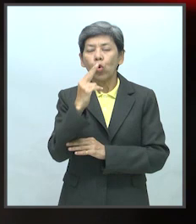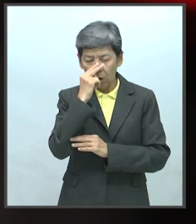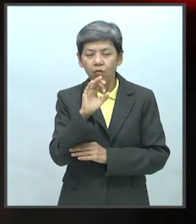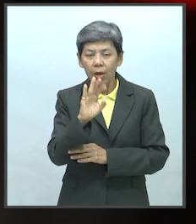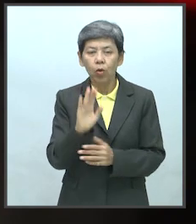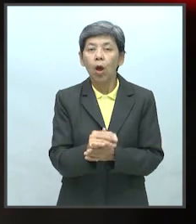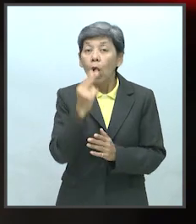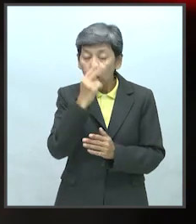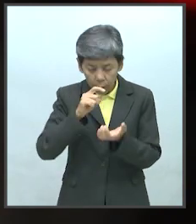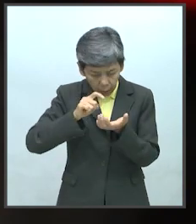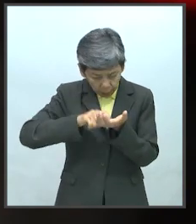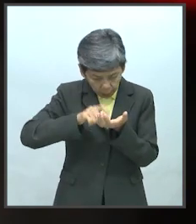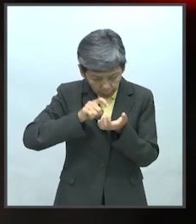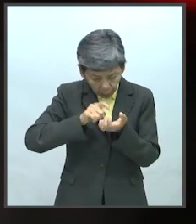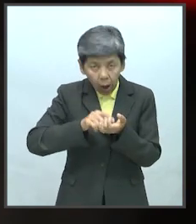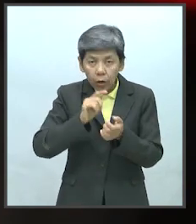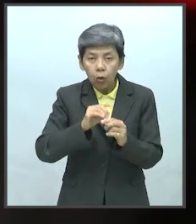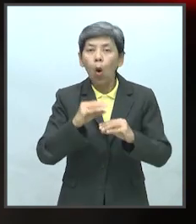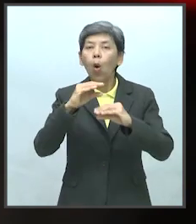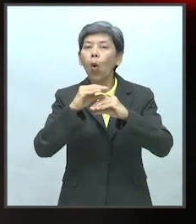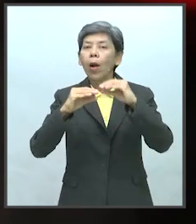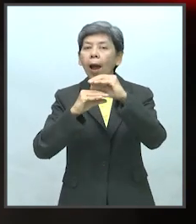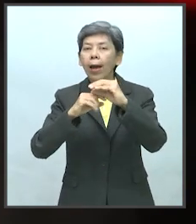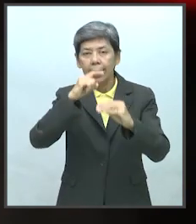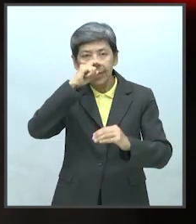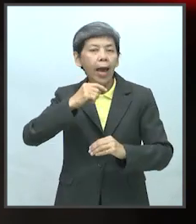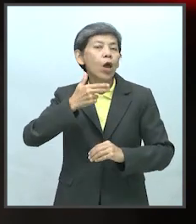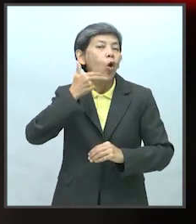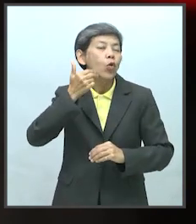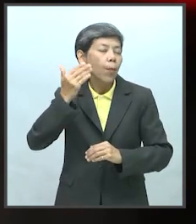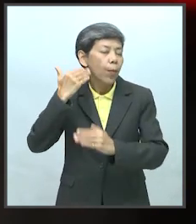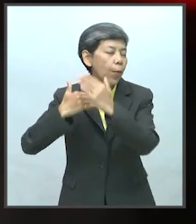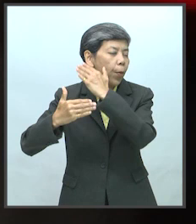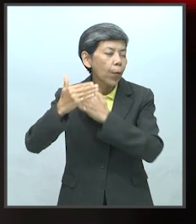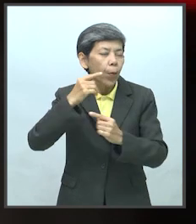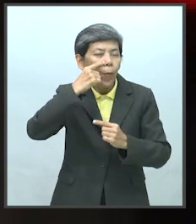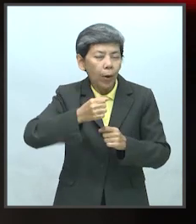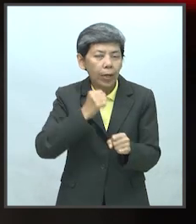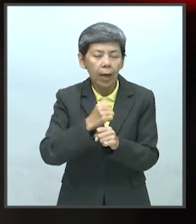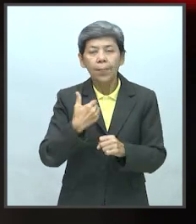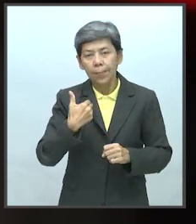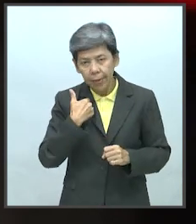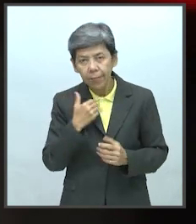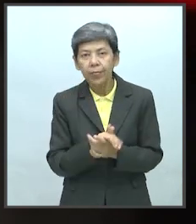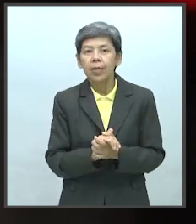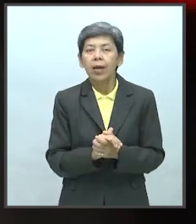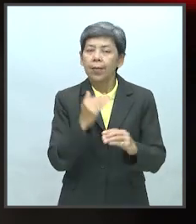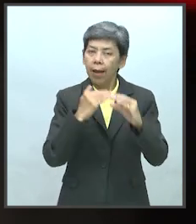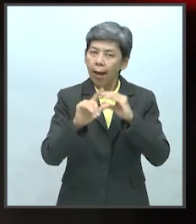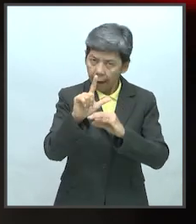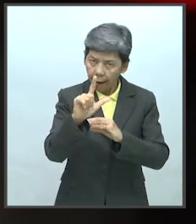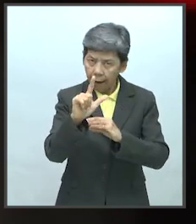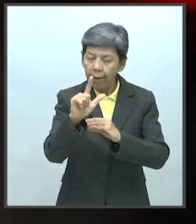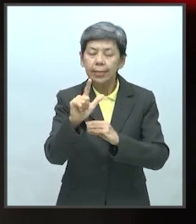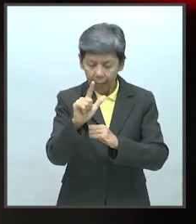ได้นะครับก็ค้นหาคำว่าโครงการอนุรักษ์ขนมไทย ะ นะครับก็มีทั้งเป็นไม่ว่าจะเป็น LINE แอดหรือว่า